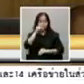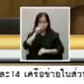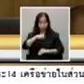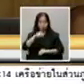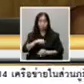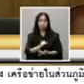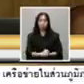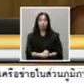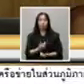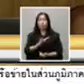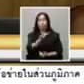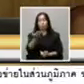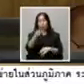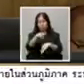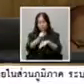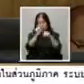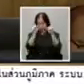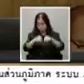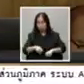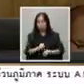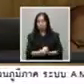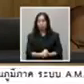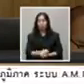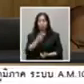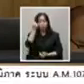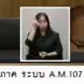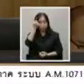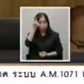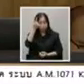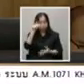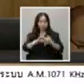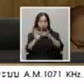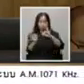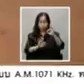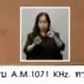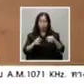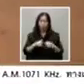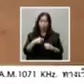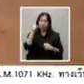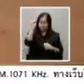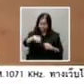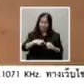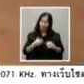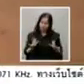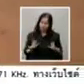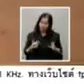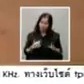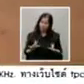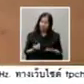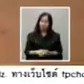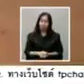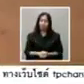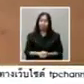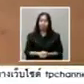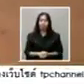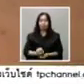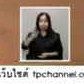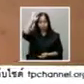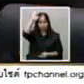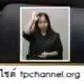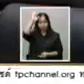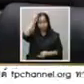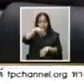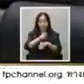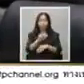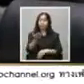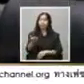ผมขอให้ท่านวินิจฉัยด้วยครับว่าเราต้องเข้าใจในเนื้อหา ผมก็รอวินิจฉัยอยู่ครับ ขอบคุณครับ ท่านประธานคะ เชิญคุณป